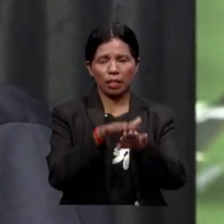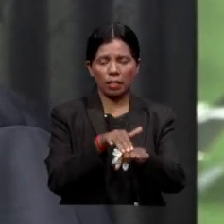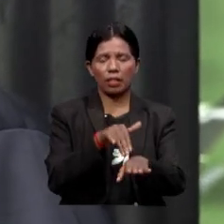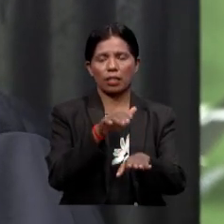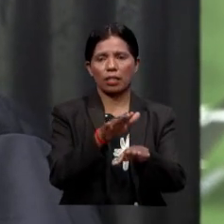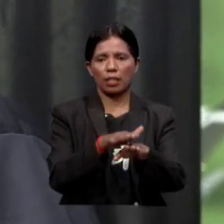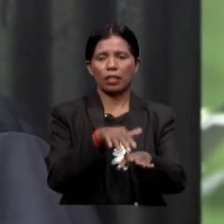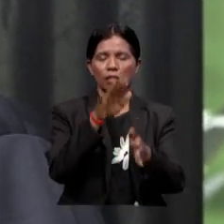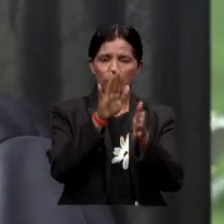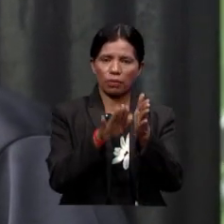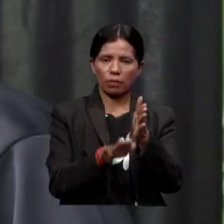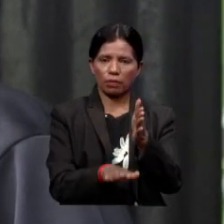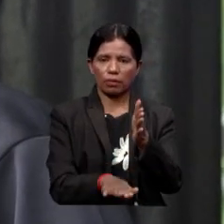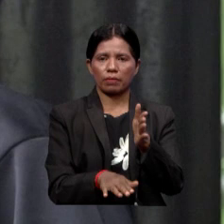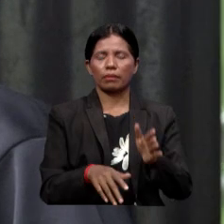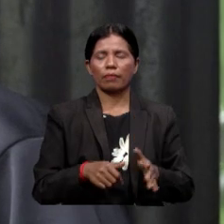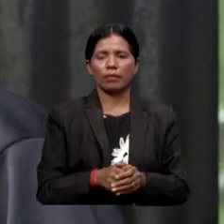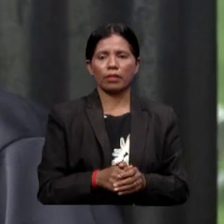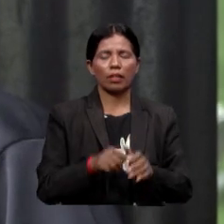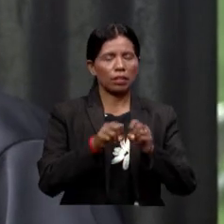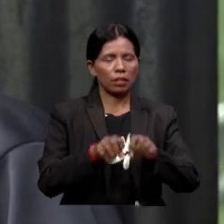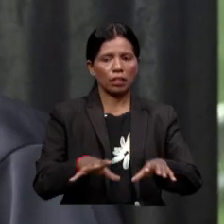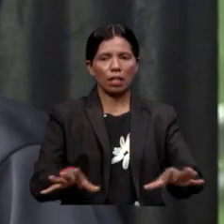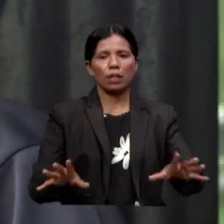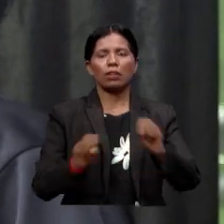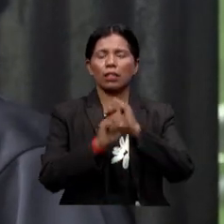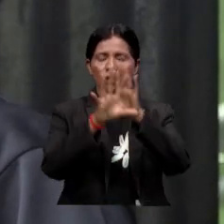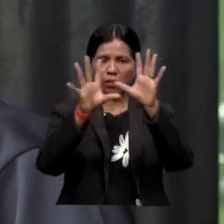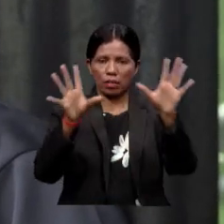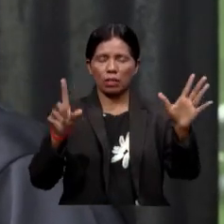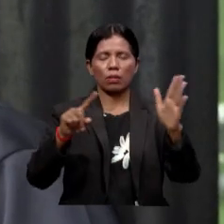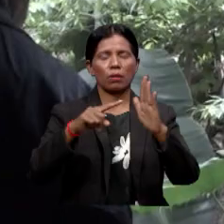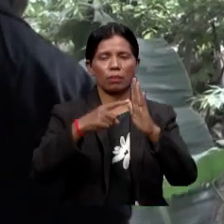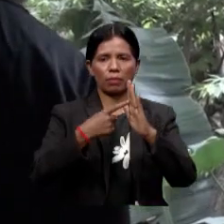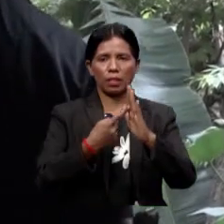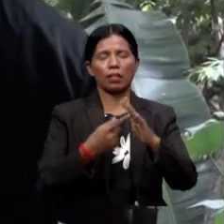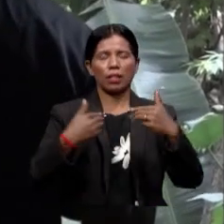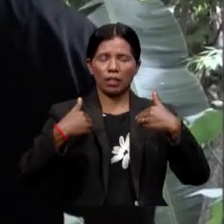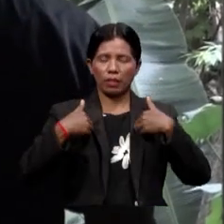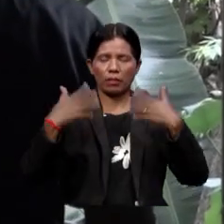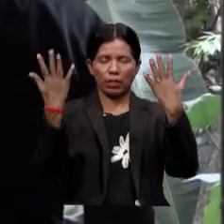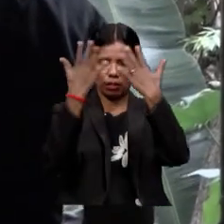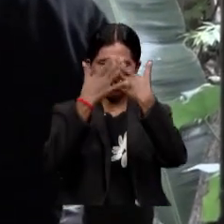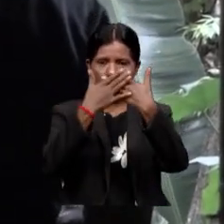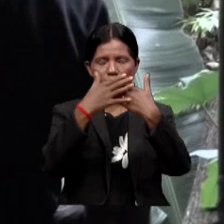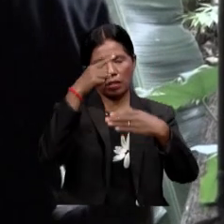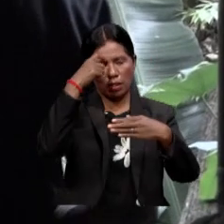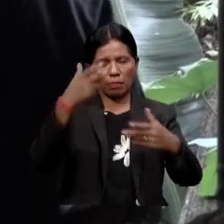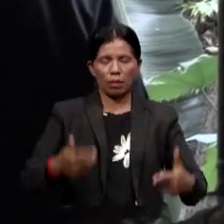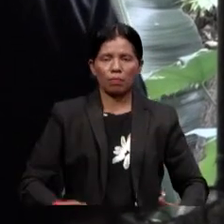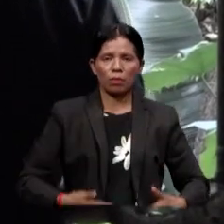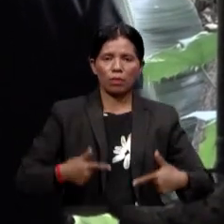baneneik sena ben no selakon ia roman hodi hahoris na kukun tamba moris ne